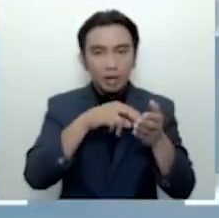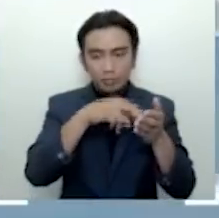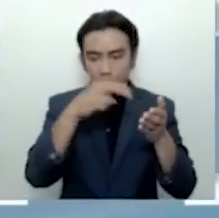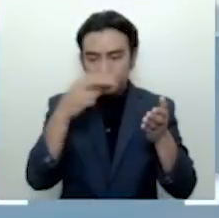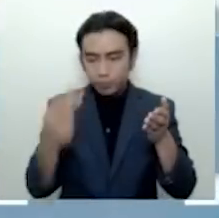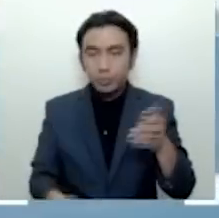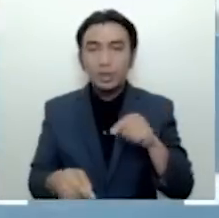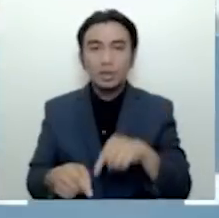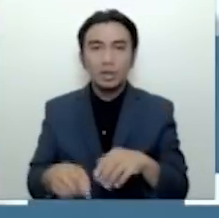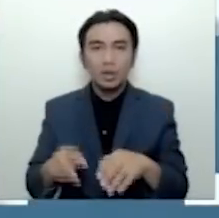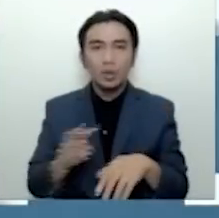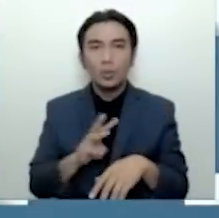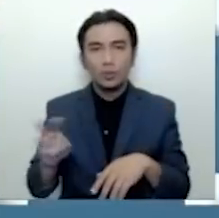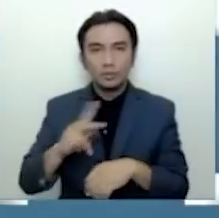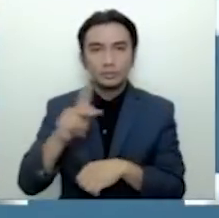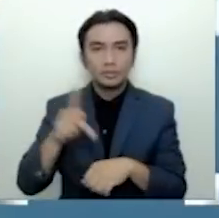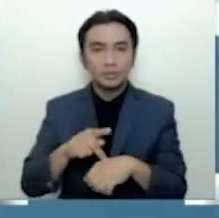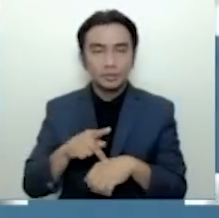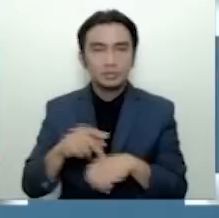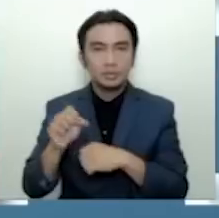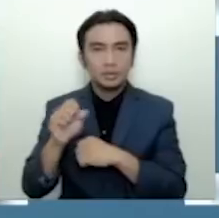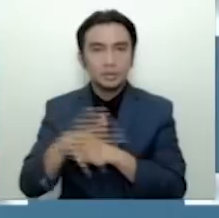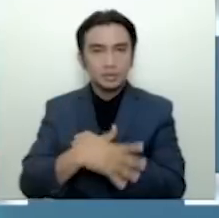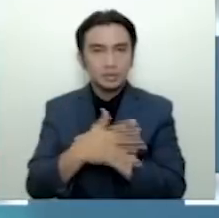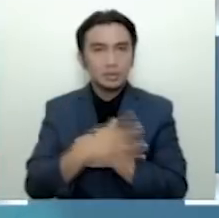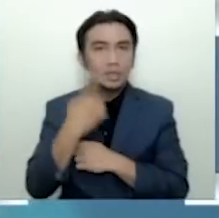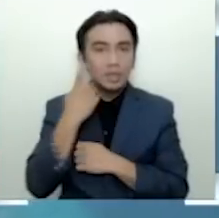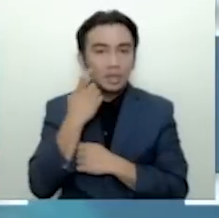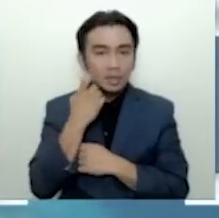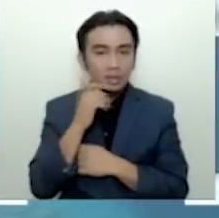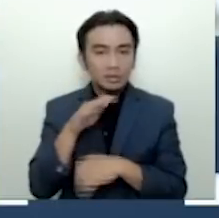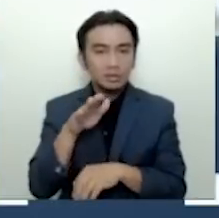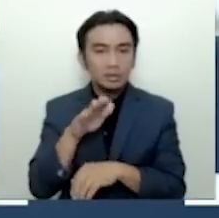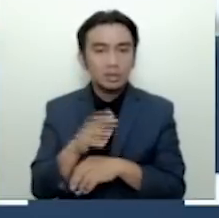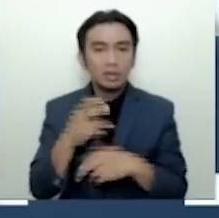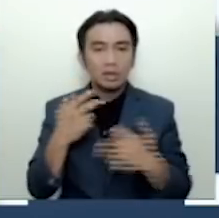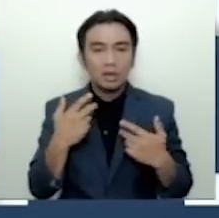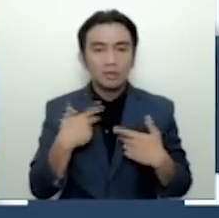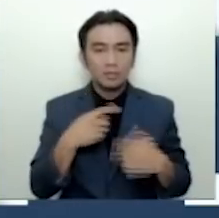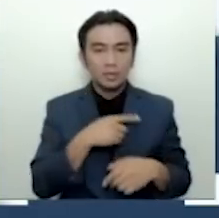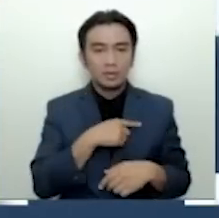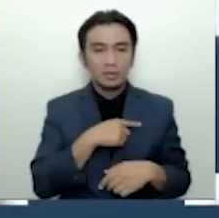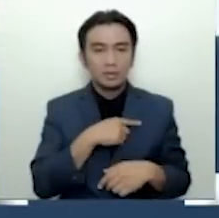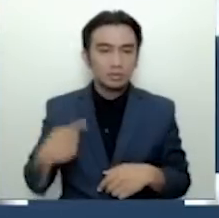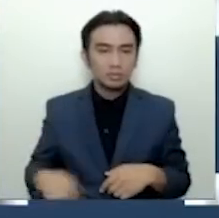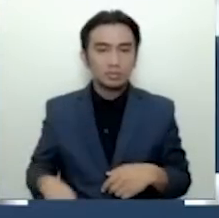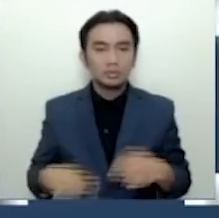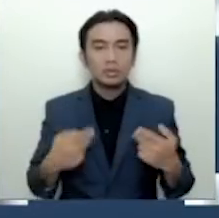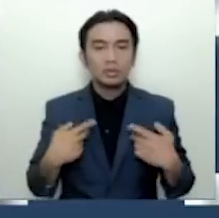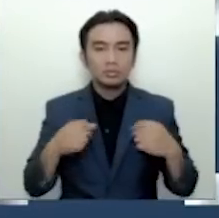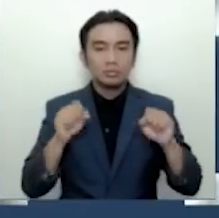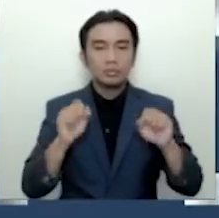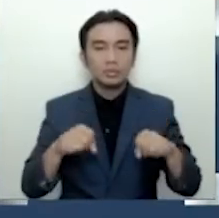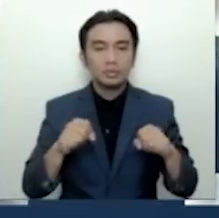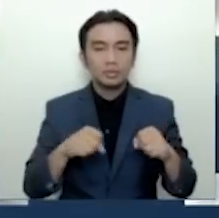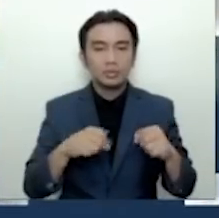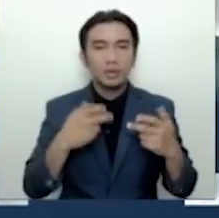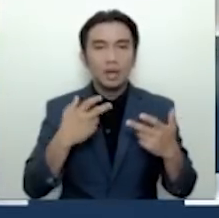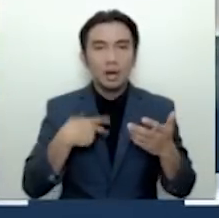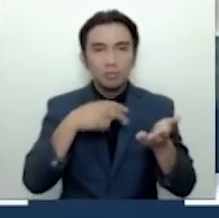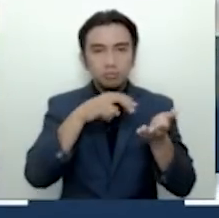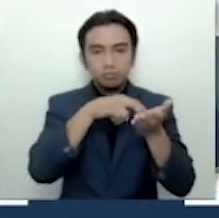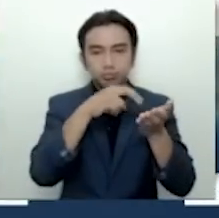Sea. Pasado alas 2 ng hapon kanina, pinalipan ng China ang Long March 4C na posibleng nagbagsak ng debris